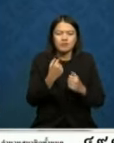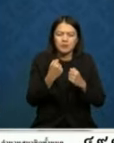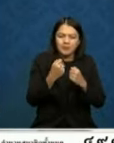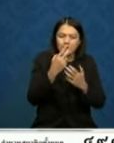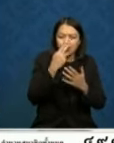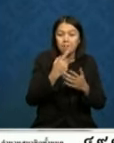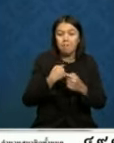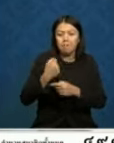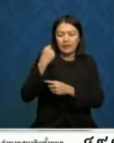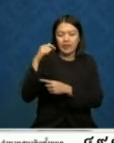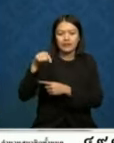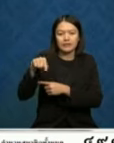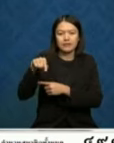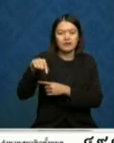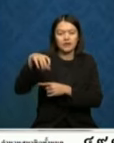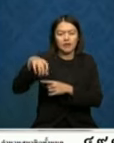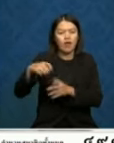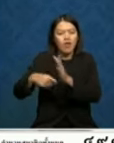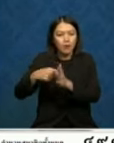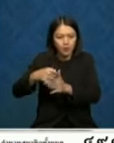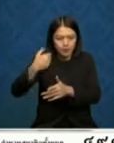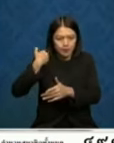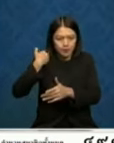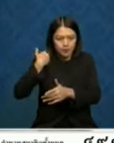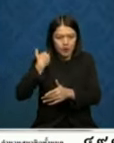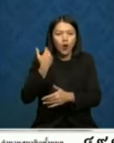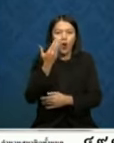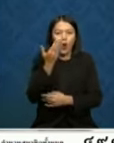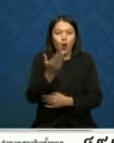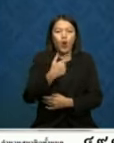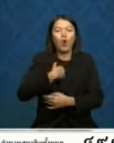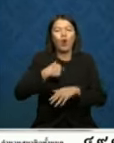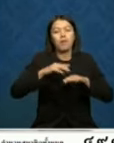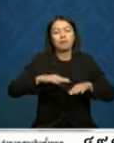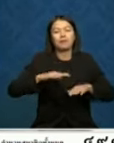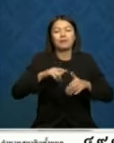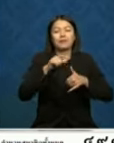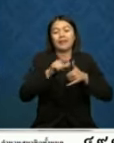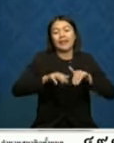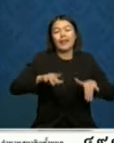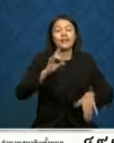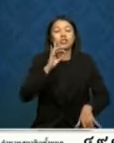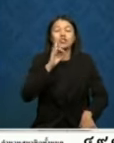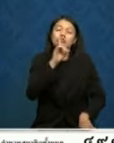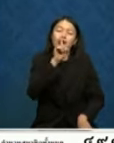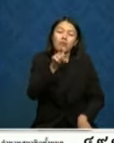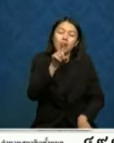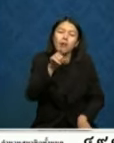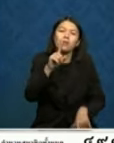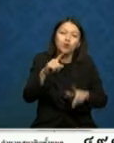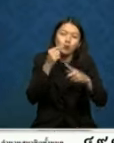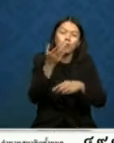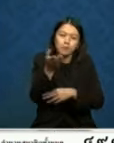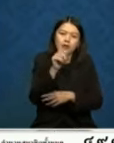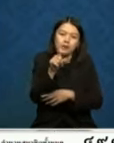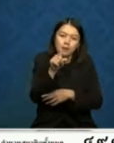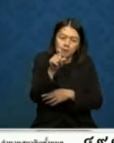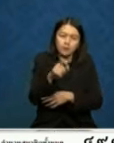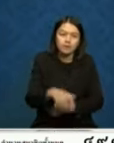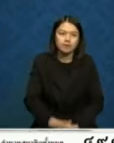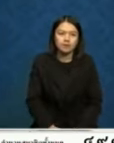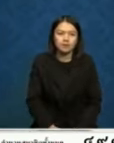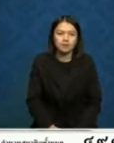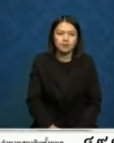ถ้าเรามั่นใจว่าสิ่งเหล่านั้นที่มีเหตุผลฉะนั้นวันนี้ผมขอเป็นเด็กดื้อดื้อดึงจนถึงที่สุดที่อยากจะได้คำตอบเหล่านี้ครับนี่